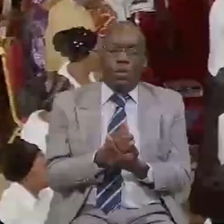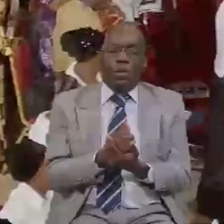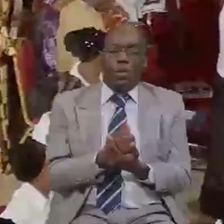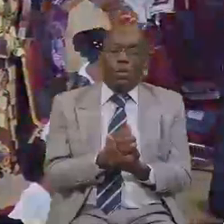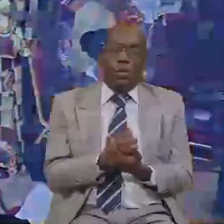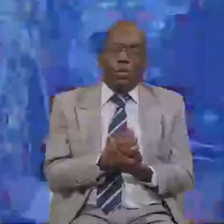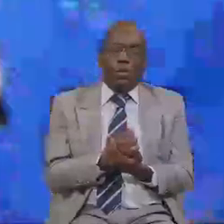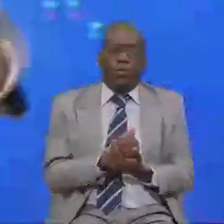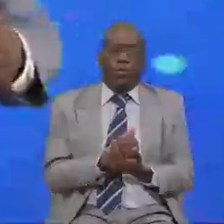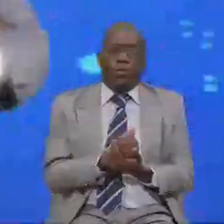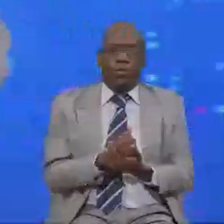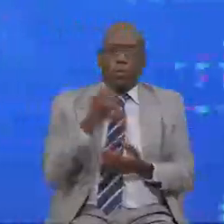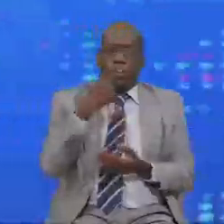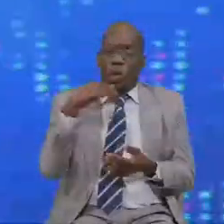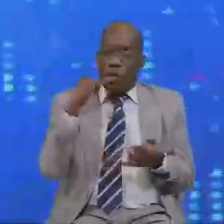Qui, c'est qui?